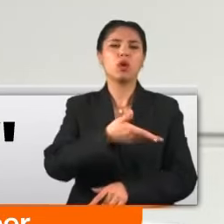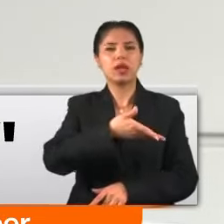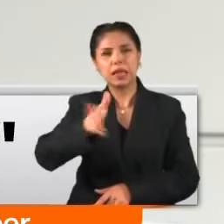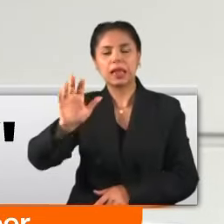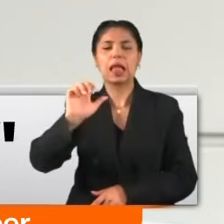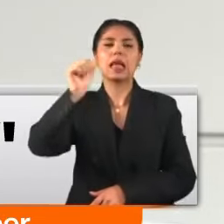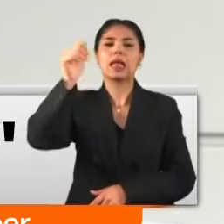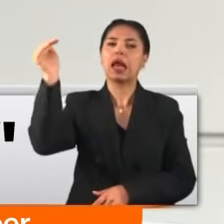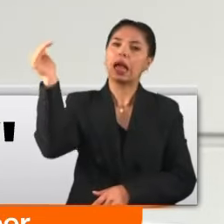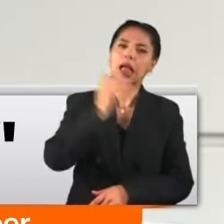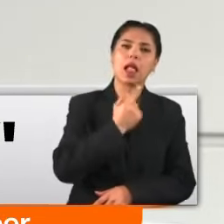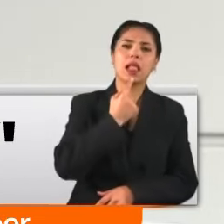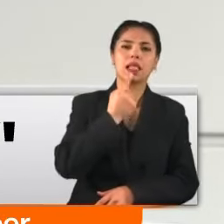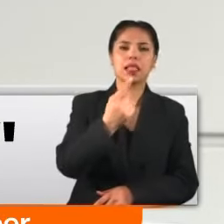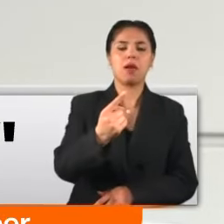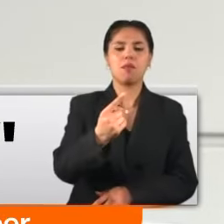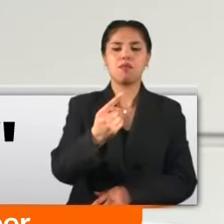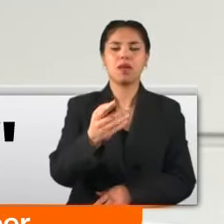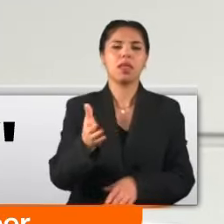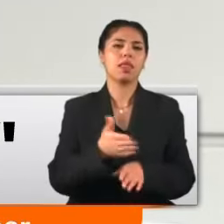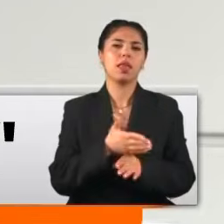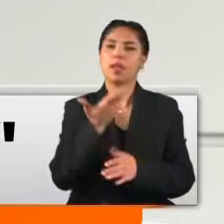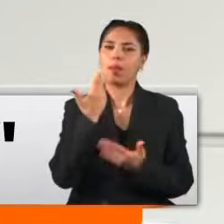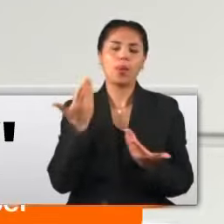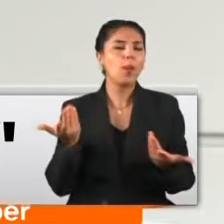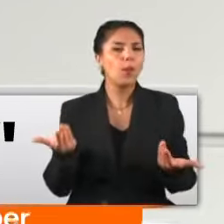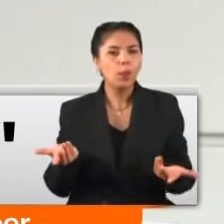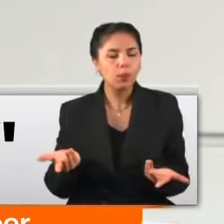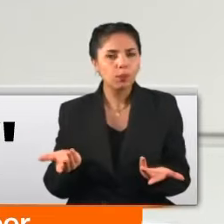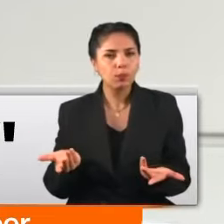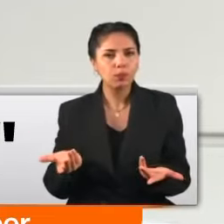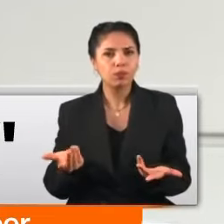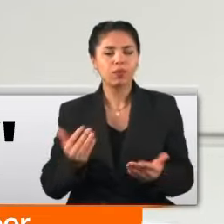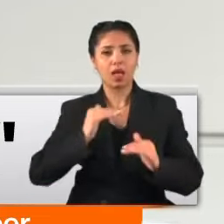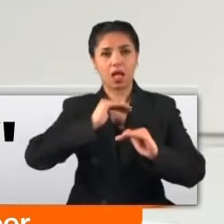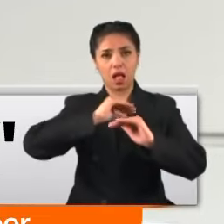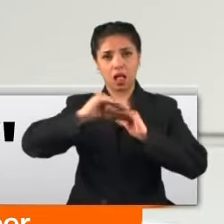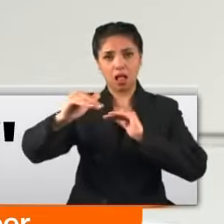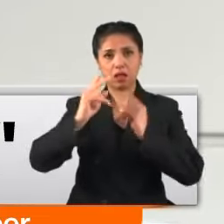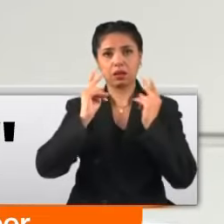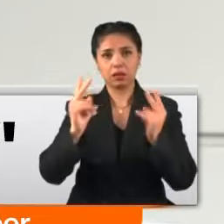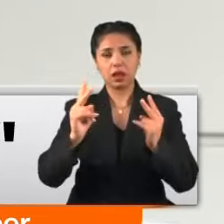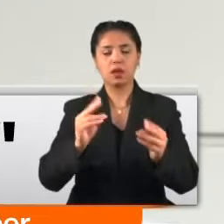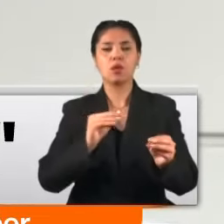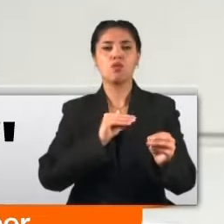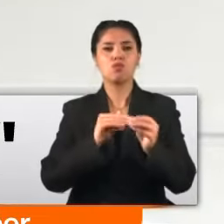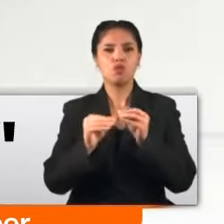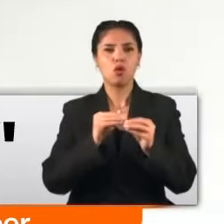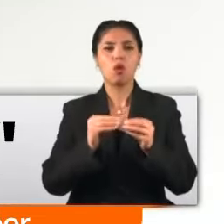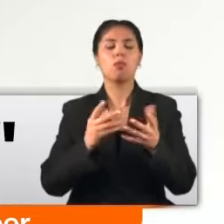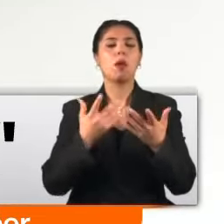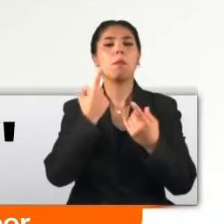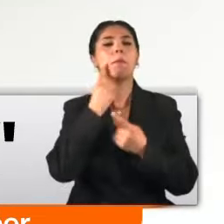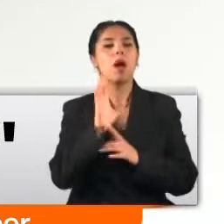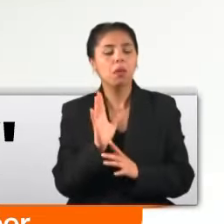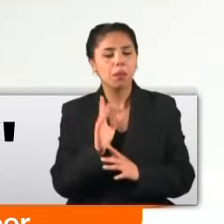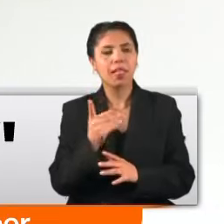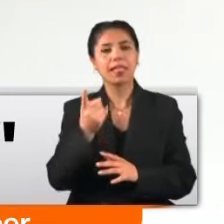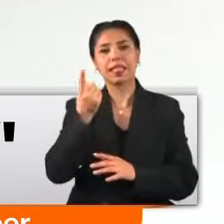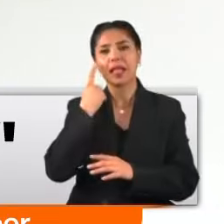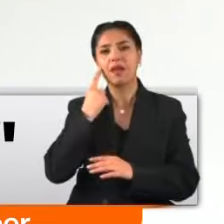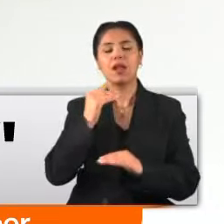gel demenin mazereti olamaz. Halktan, sorunlardan kopuk, devletle